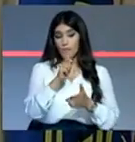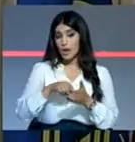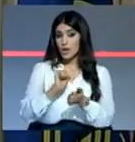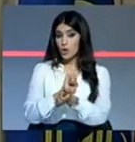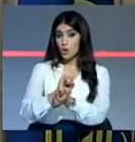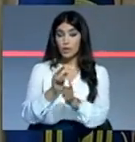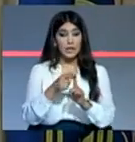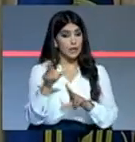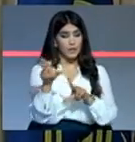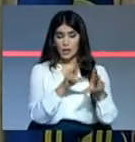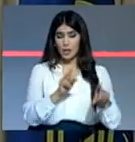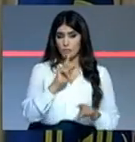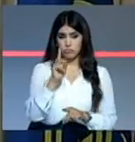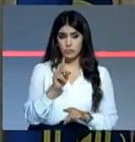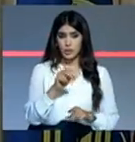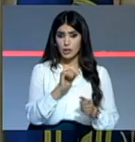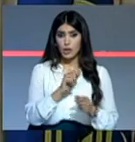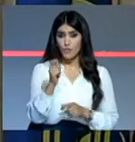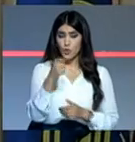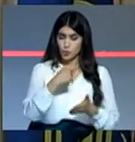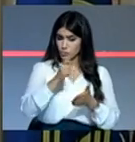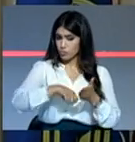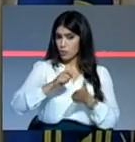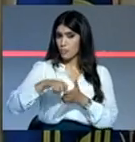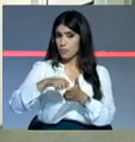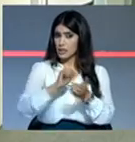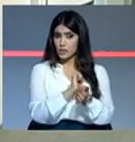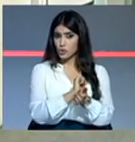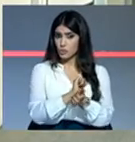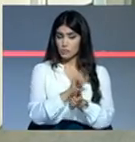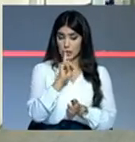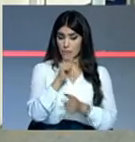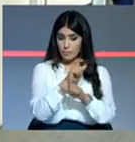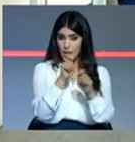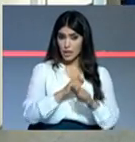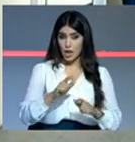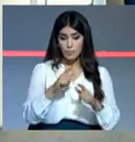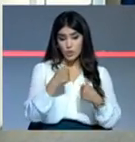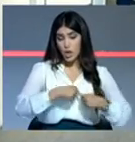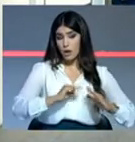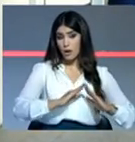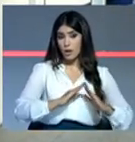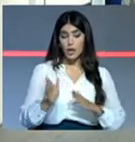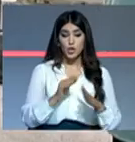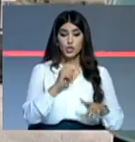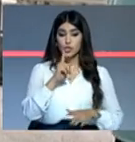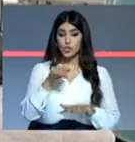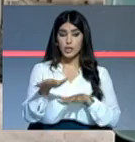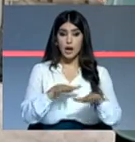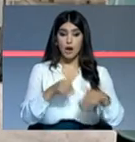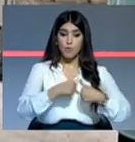ستكون حتى عقوبه بالسجن الحجر الصحي وضع